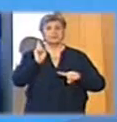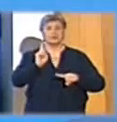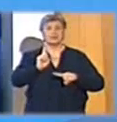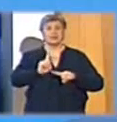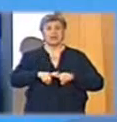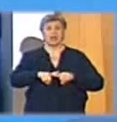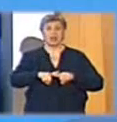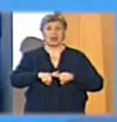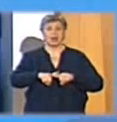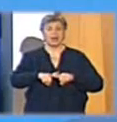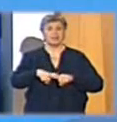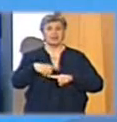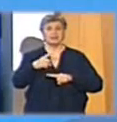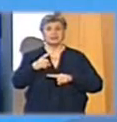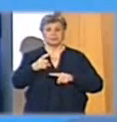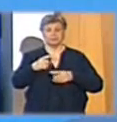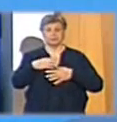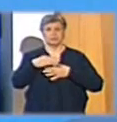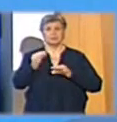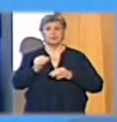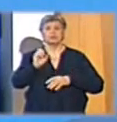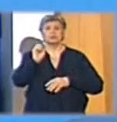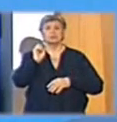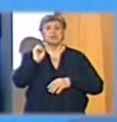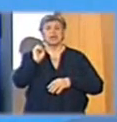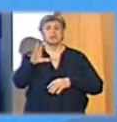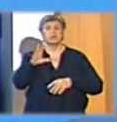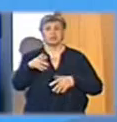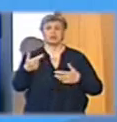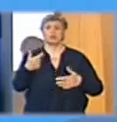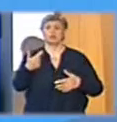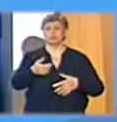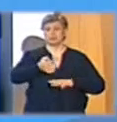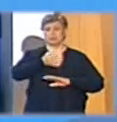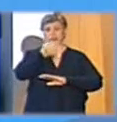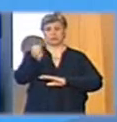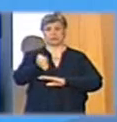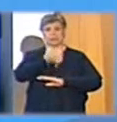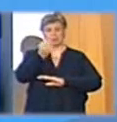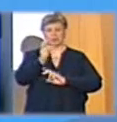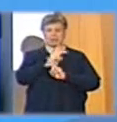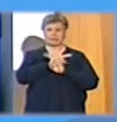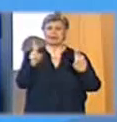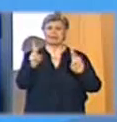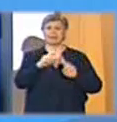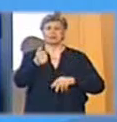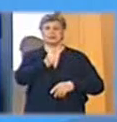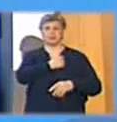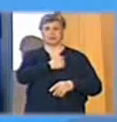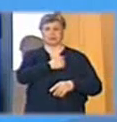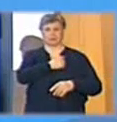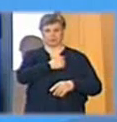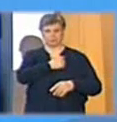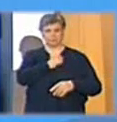της δήλωσης του Υπουργού Εξωτερικών του κ. Γκουδιά χθες. Όσον αφορά τον κ. Ξηδάκη, ο ίδιος και